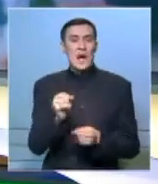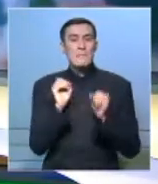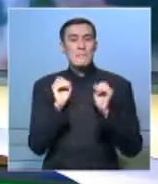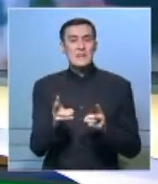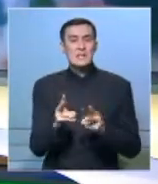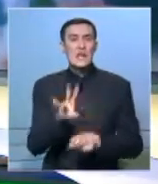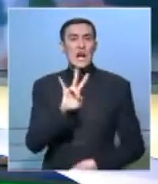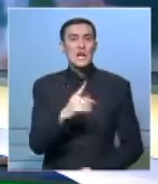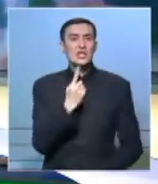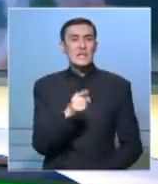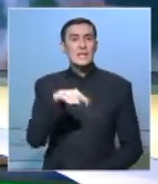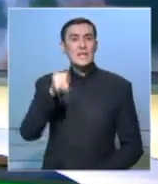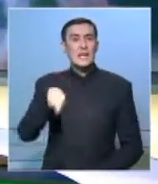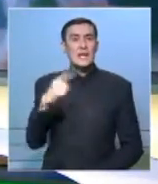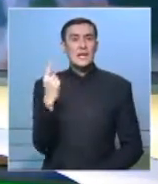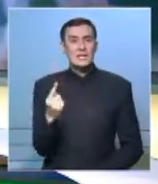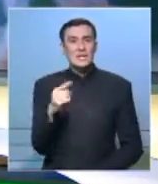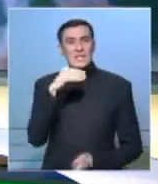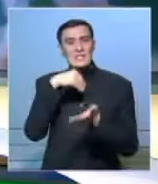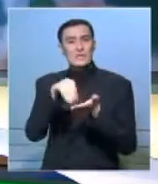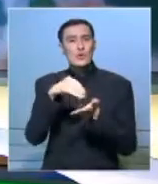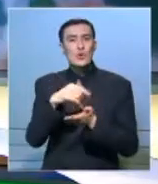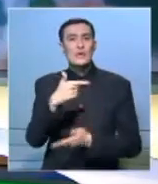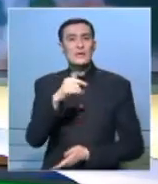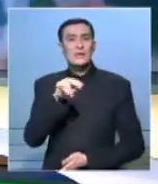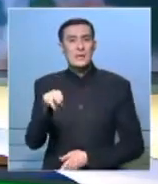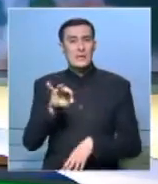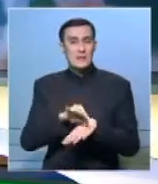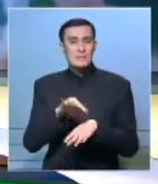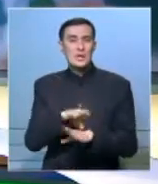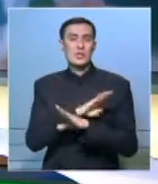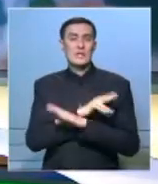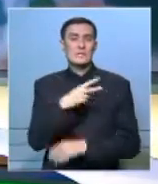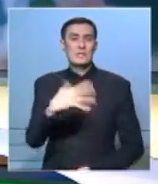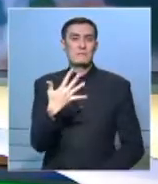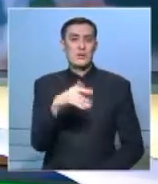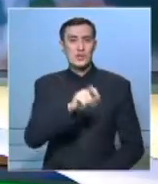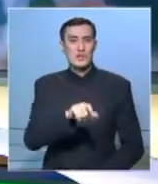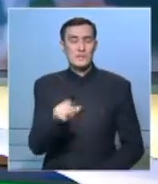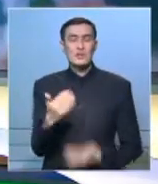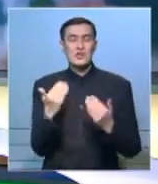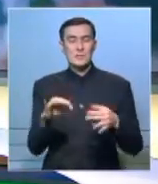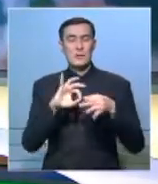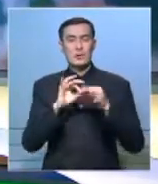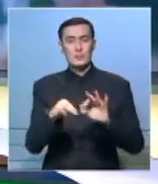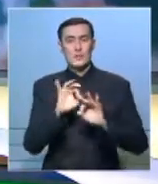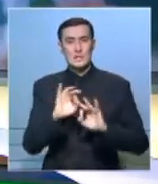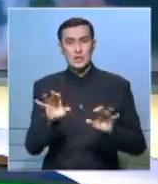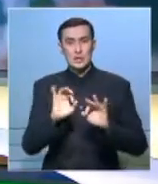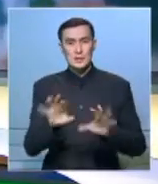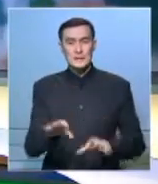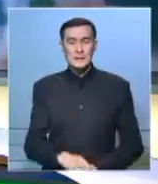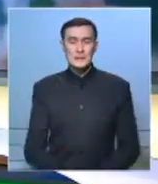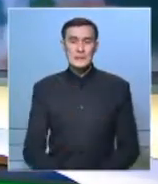коварном H1N1. От свиного гриппа уже скончались 25 человек. Все подробности в нашем следующем видеоматериале.